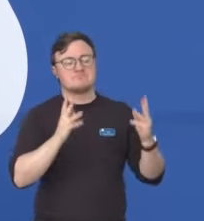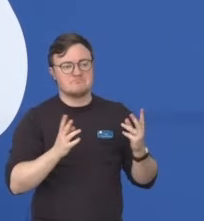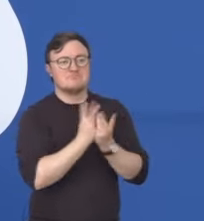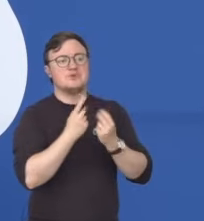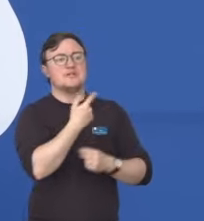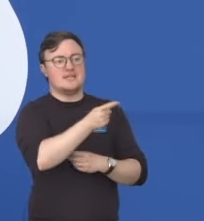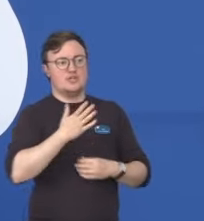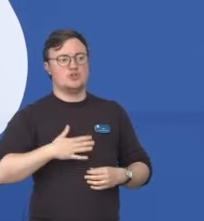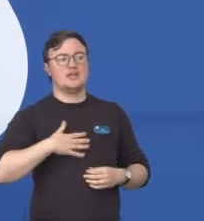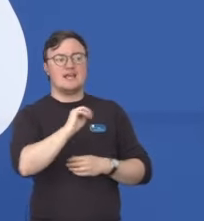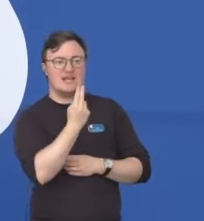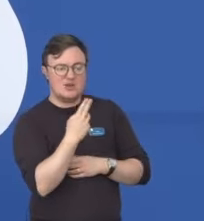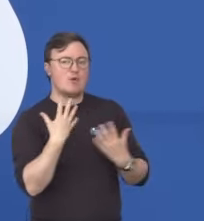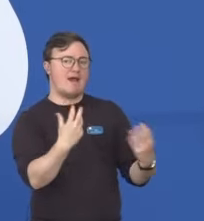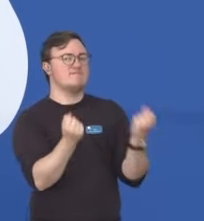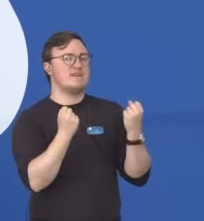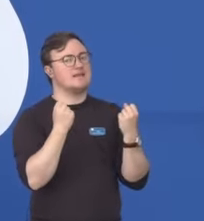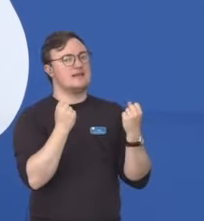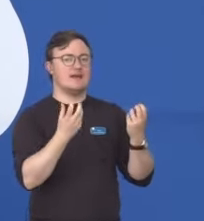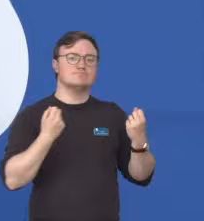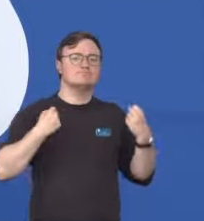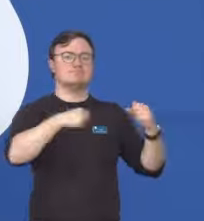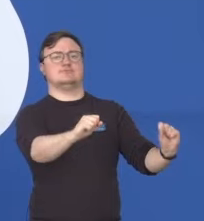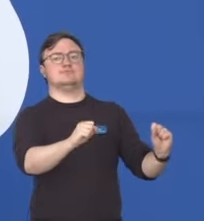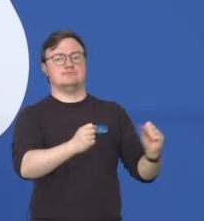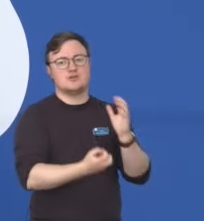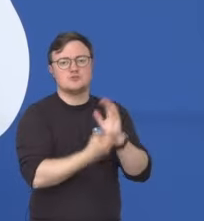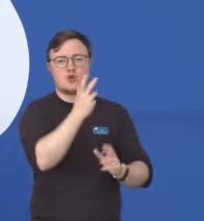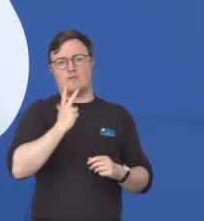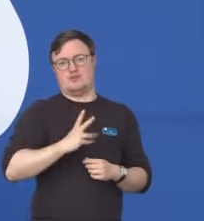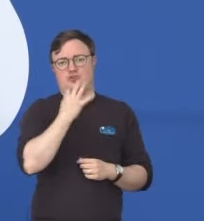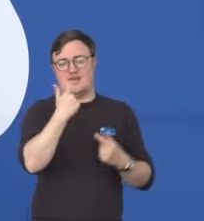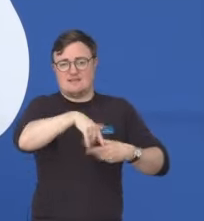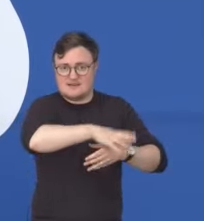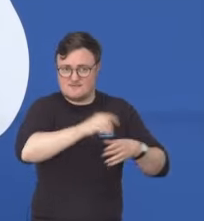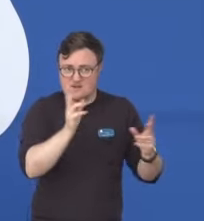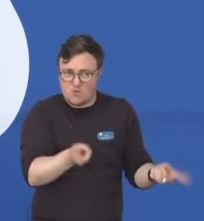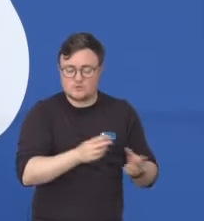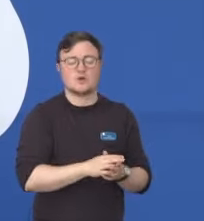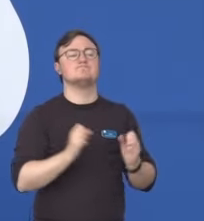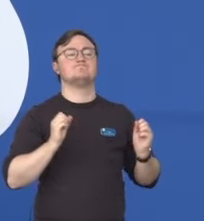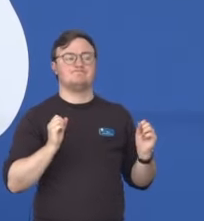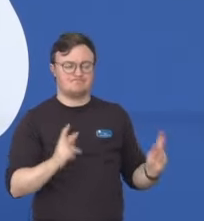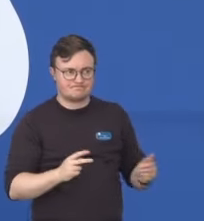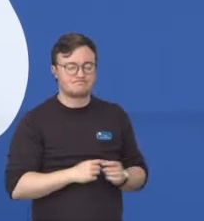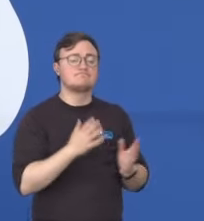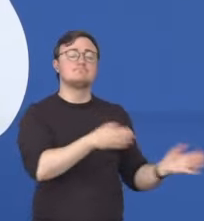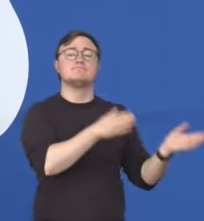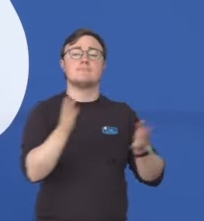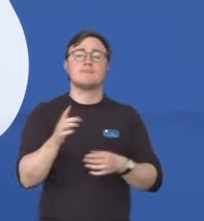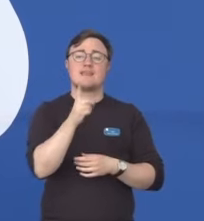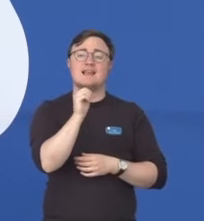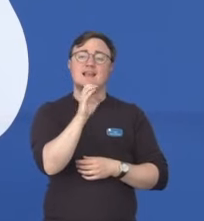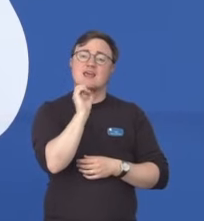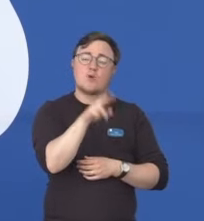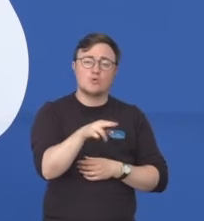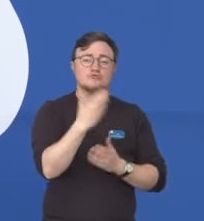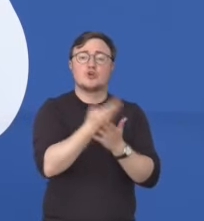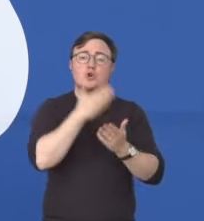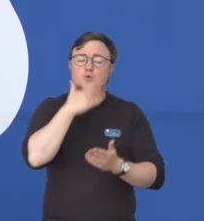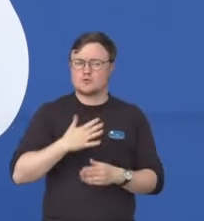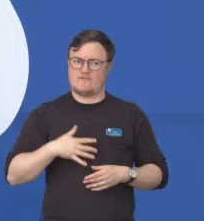EU kan vara en viktig kraft i detta att skapa tryggheten även i Sverige. Och vi vänder oss till Leon från Grön Ungdom.